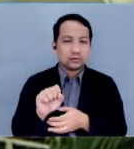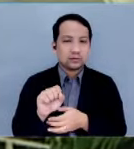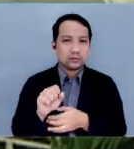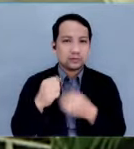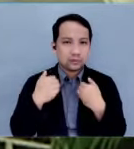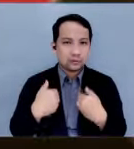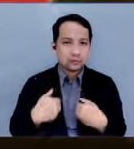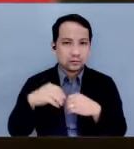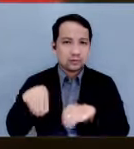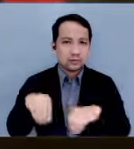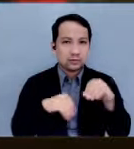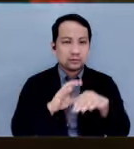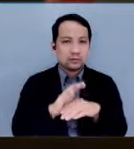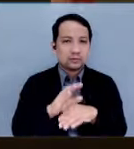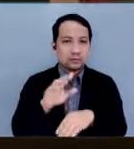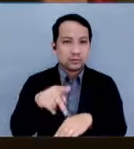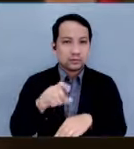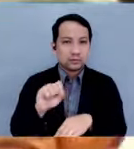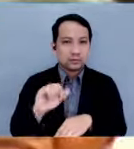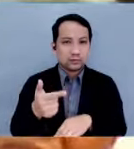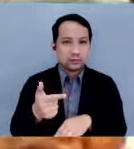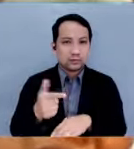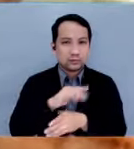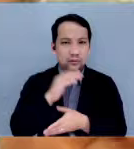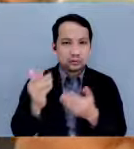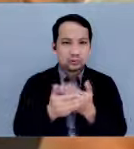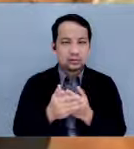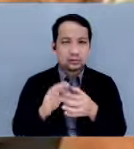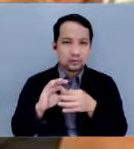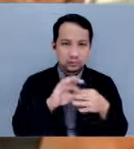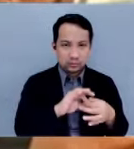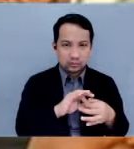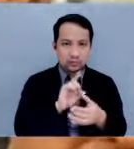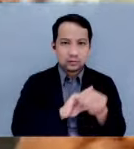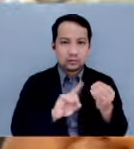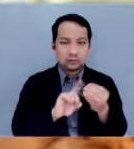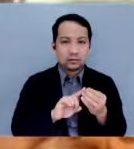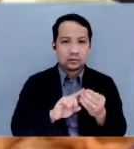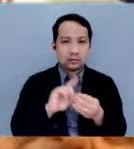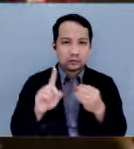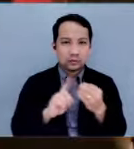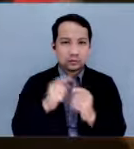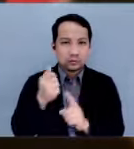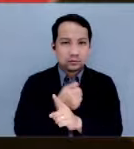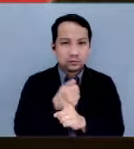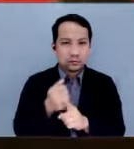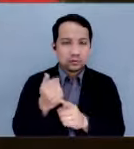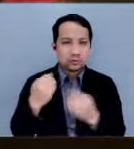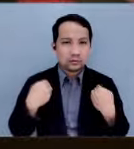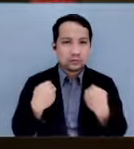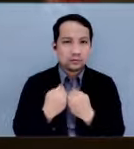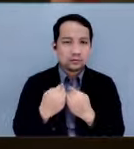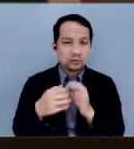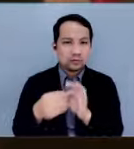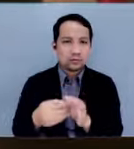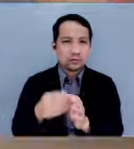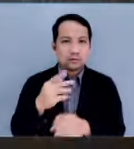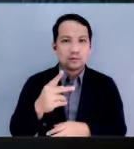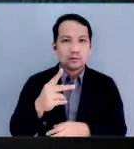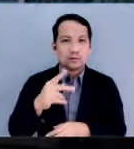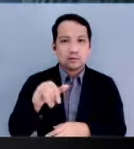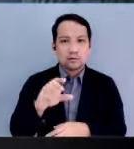korte sa Pasig. Ang mga kasong yan may kaugnayan sa mga umano'y pang-aabuso sa mga membro umano ng Kingdom of Jesus Christ ng